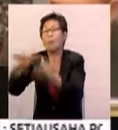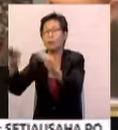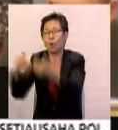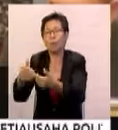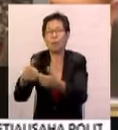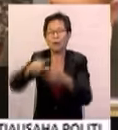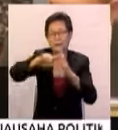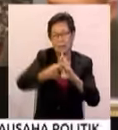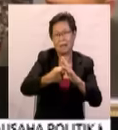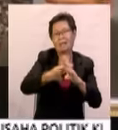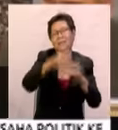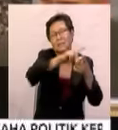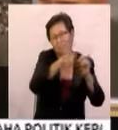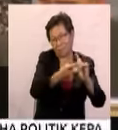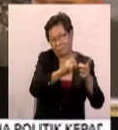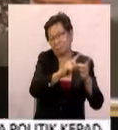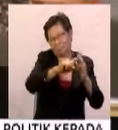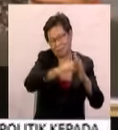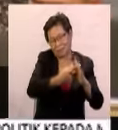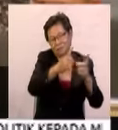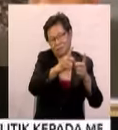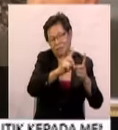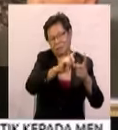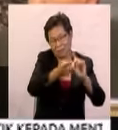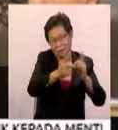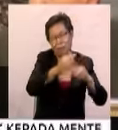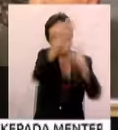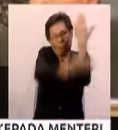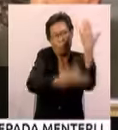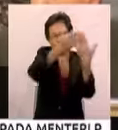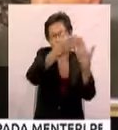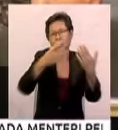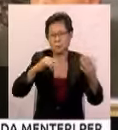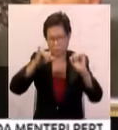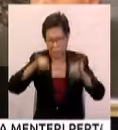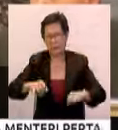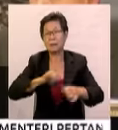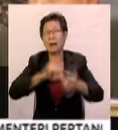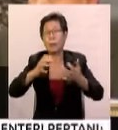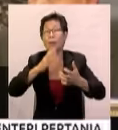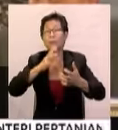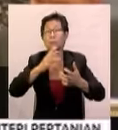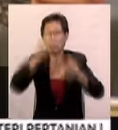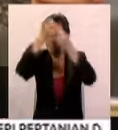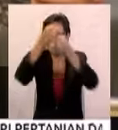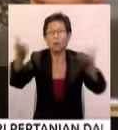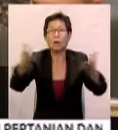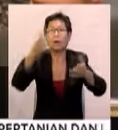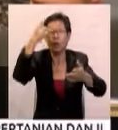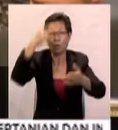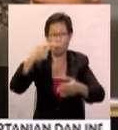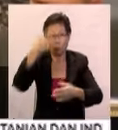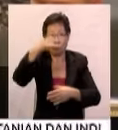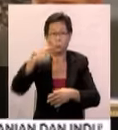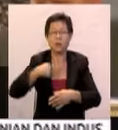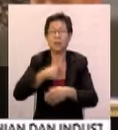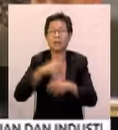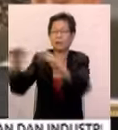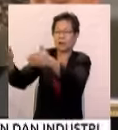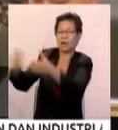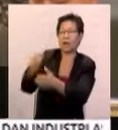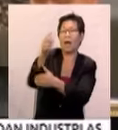sistem digital di seluruh Malaysia, dan saya boleh menyatakan bahawa usaha untuk kita shutdown